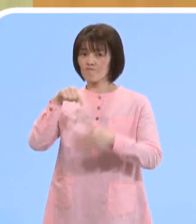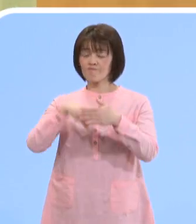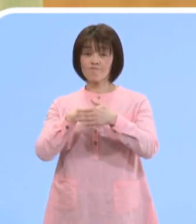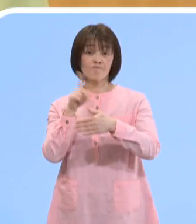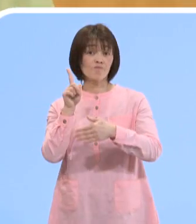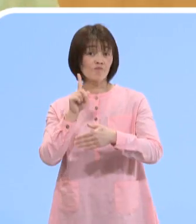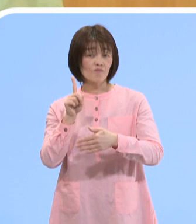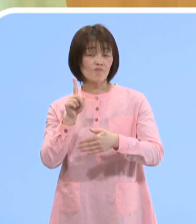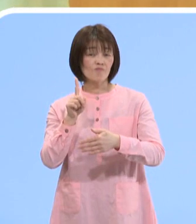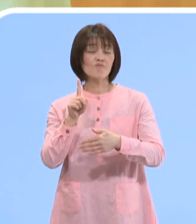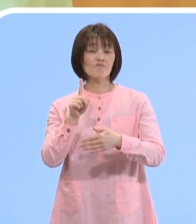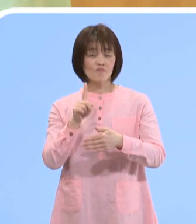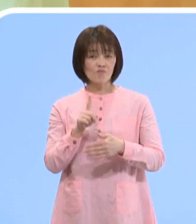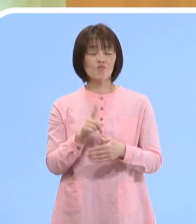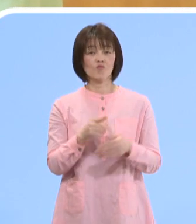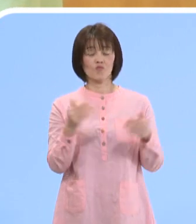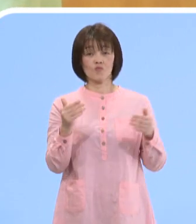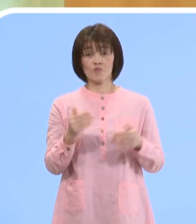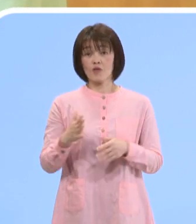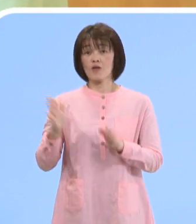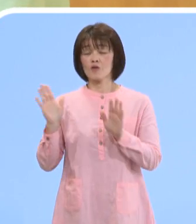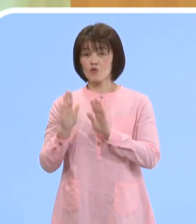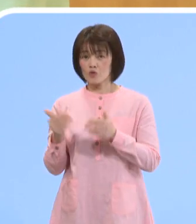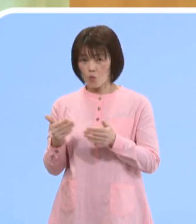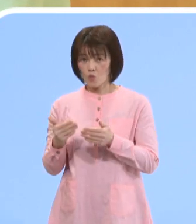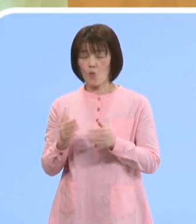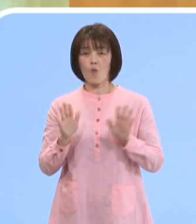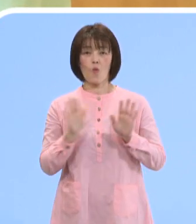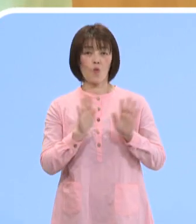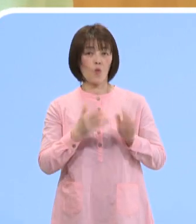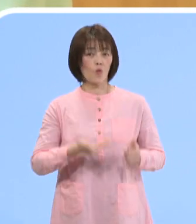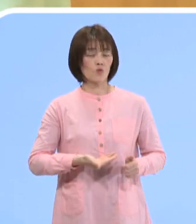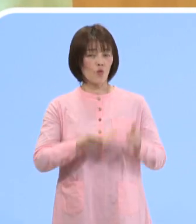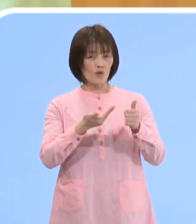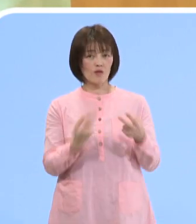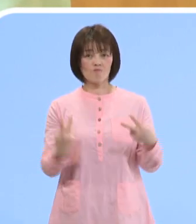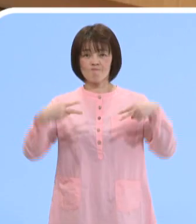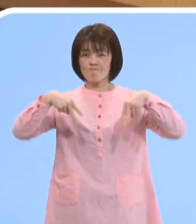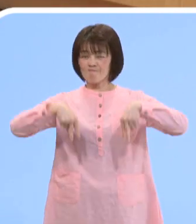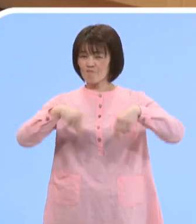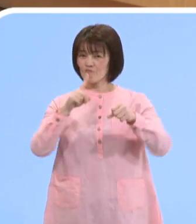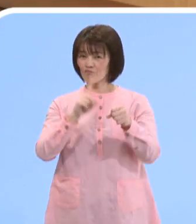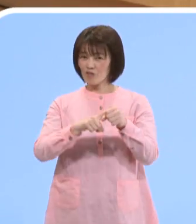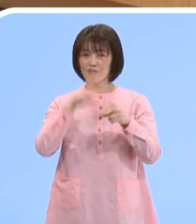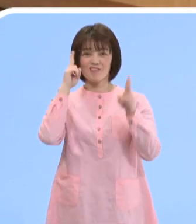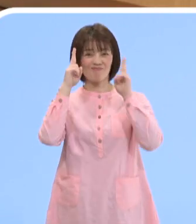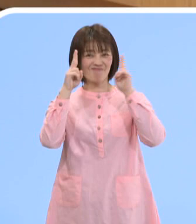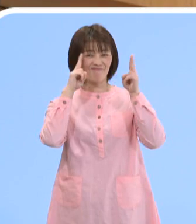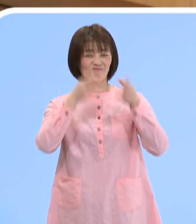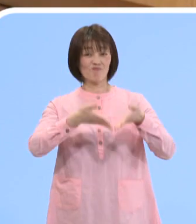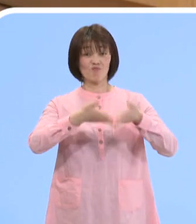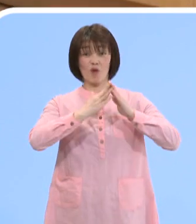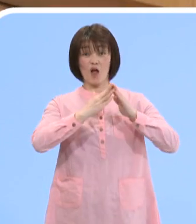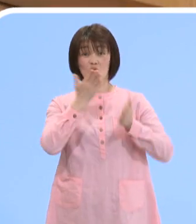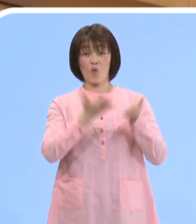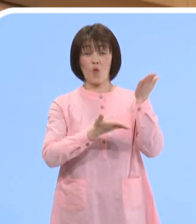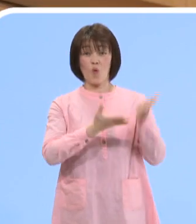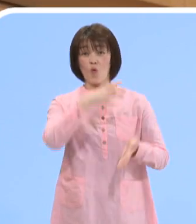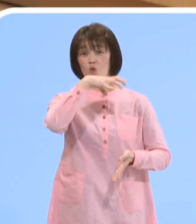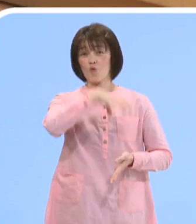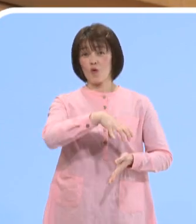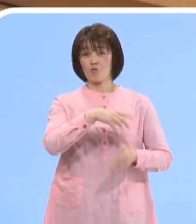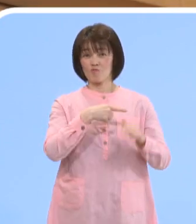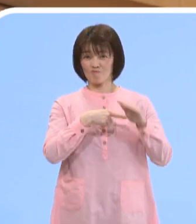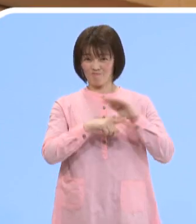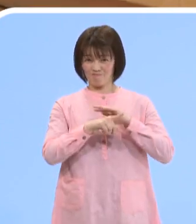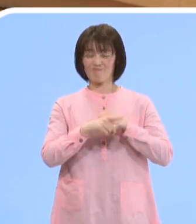企業主導型保育所とは、従業員が仕事と子育てを両立できるようにと企業が設置している保